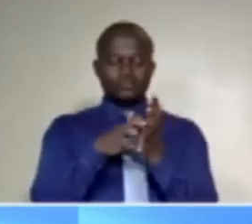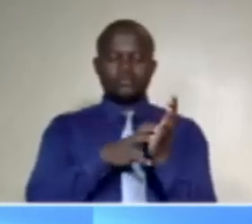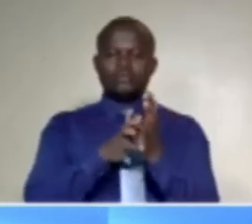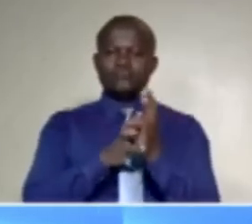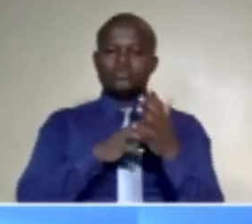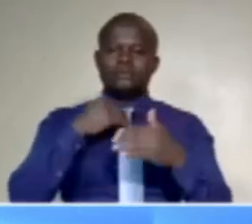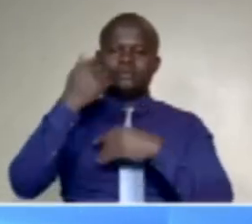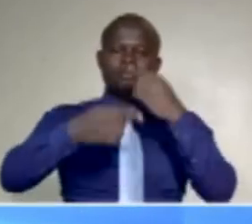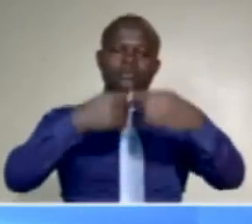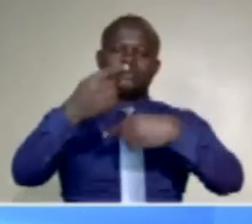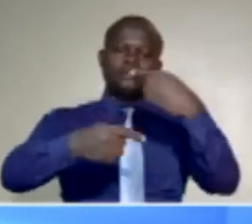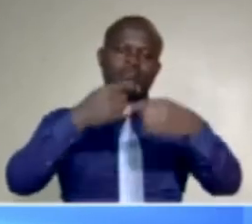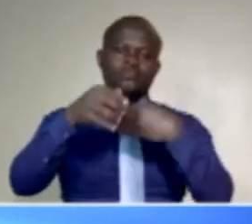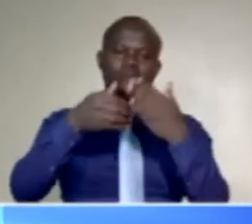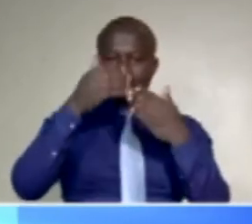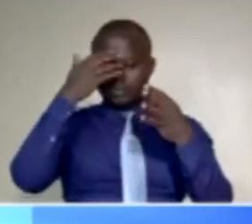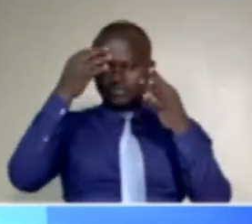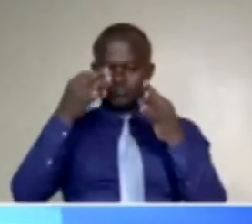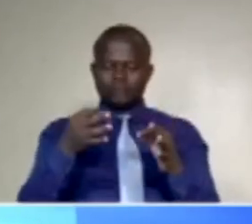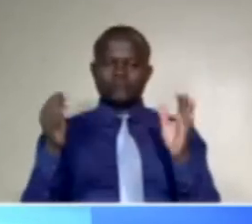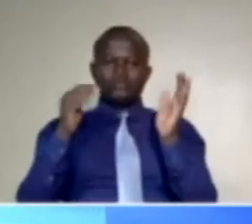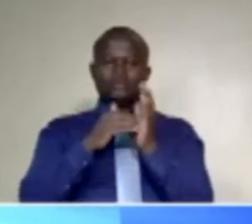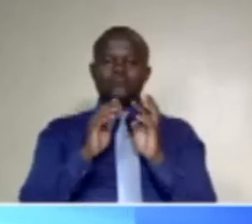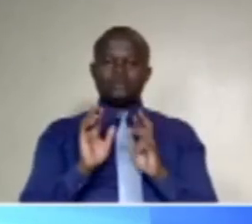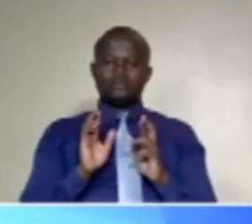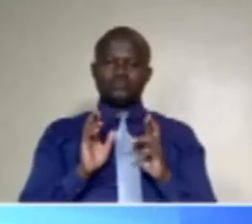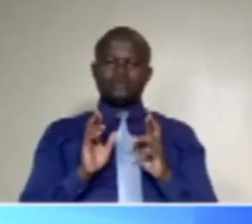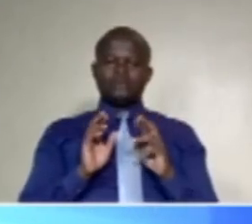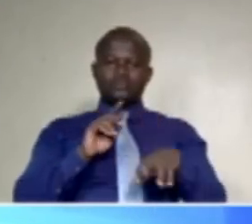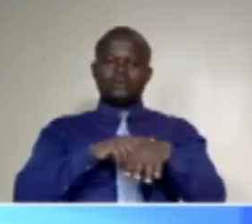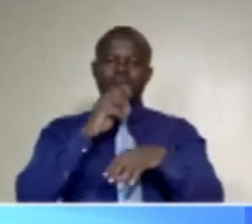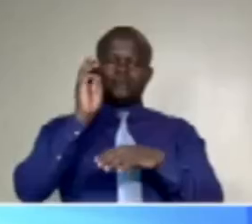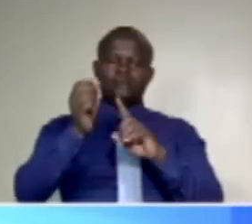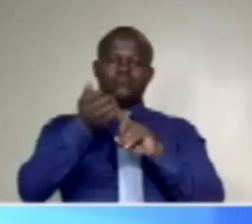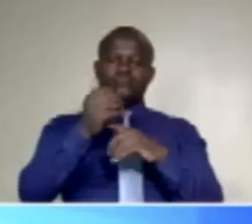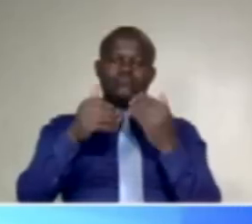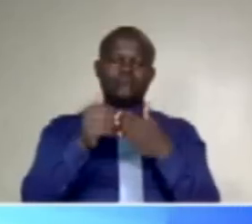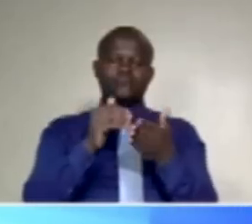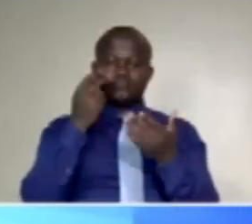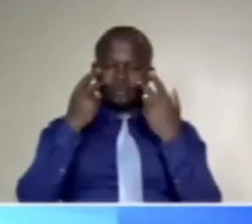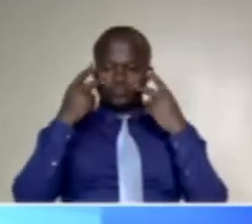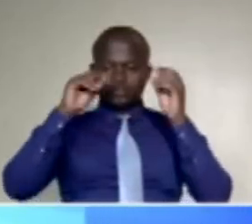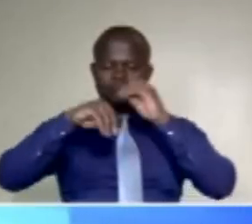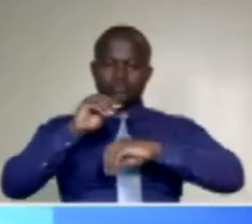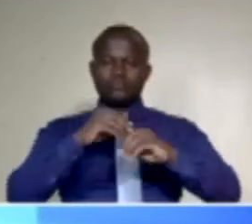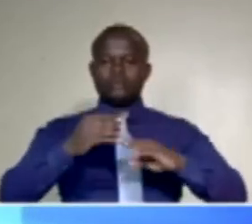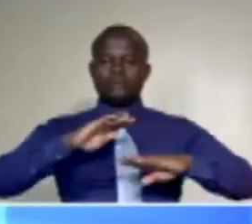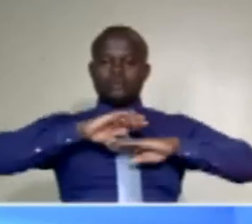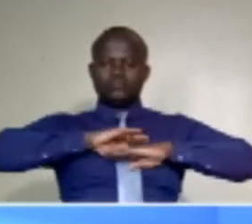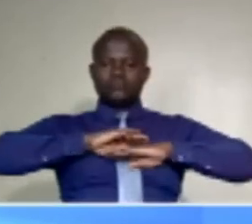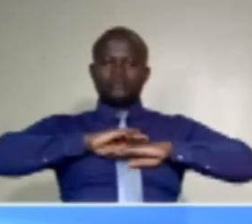intege bagakomeza izo nama kandi bakizera ko igihe kizagera bakongera bakabona umusaruro